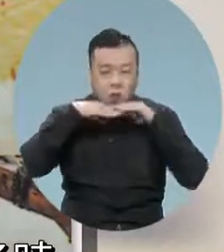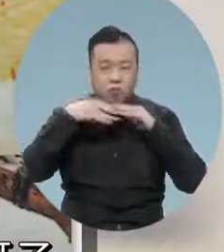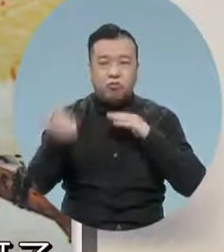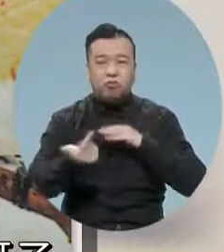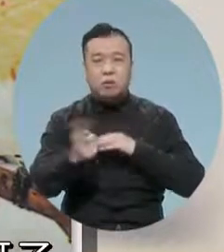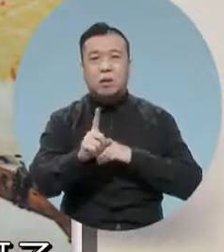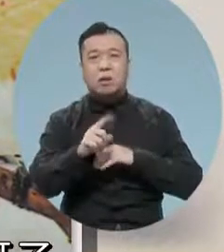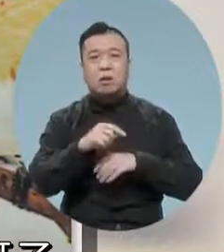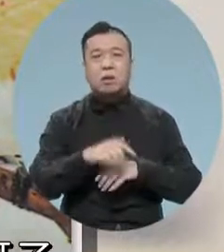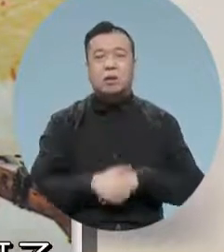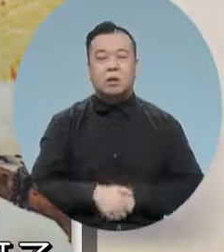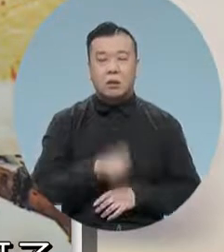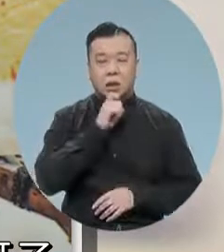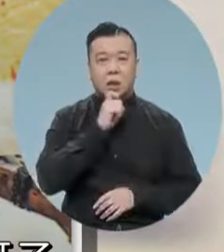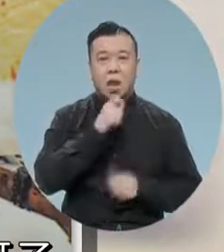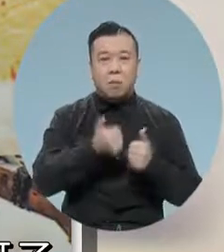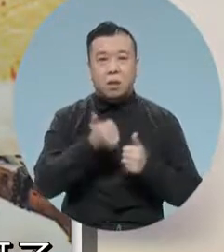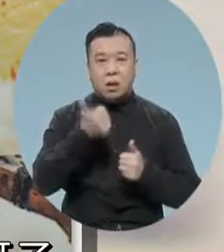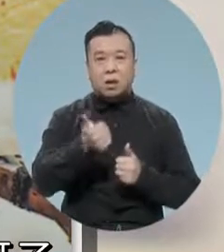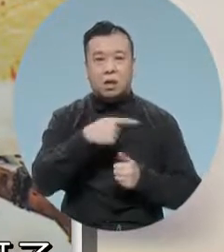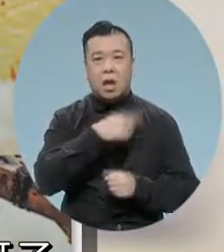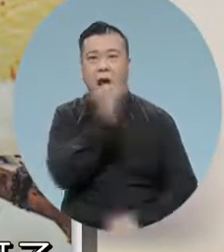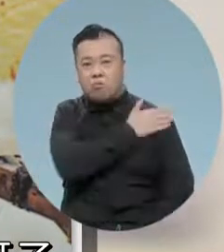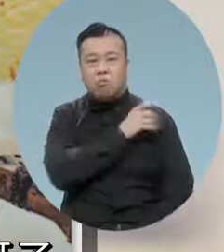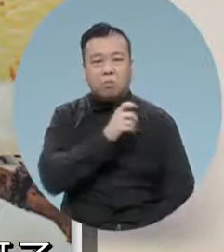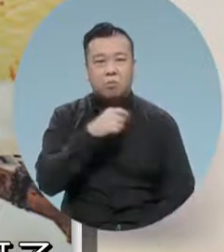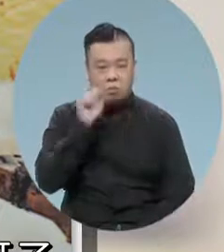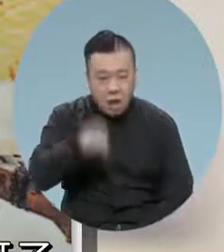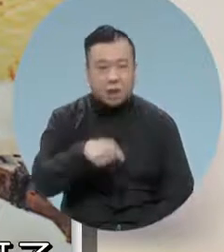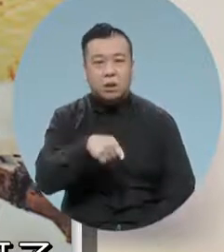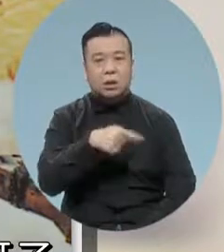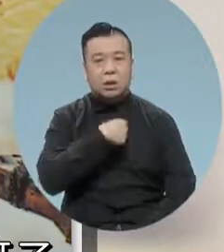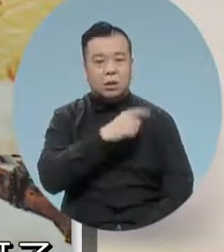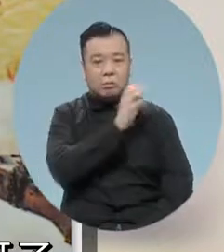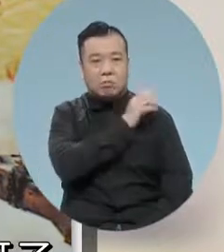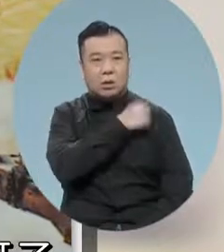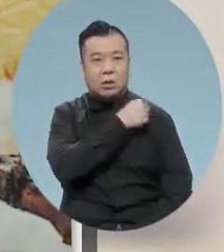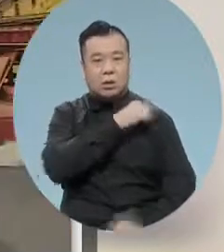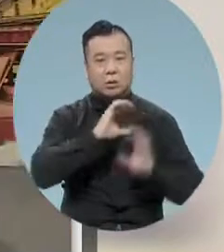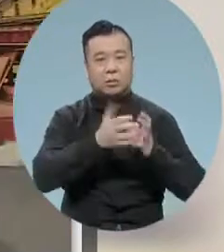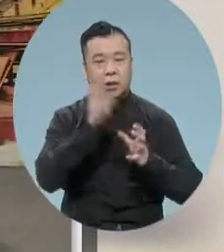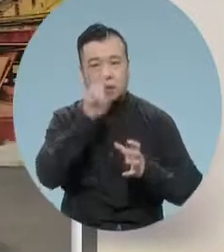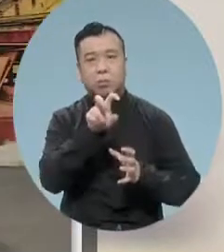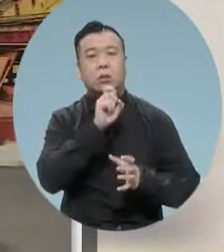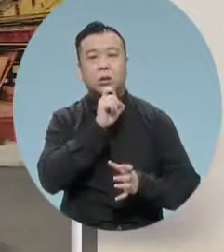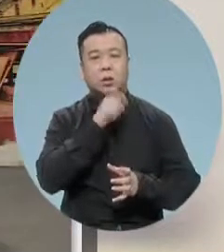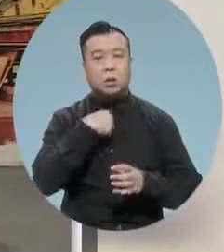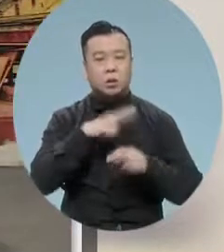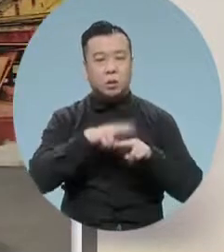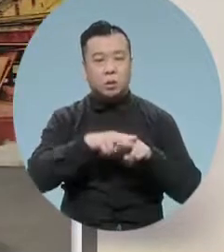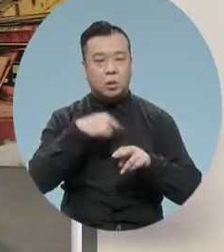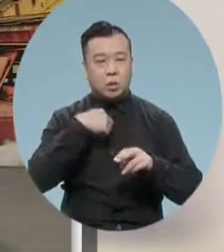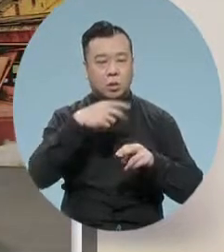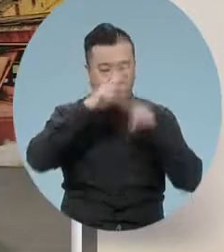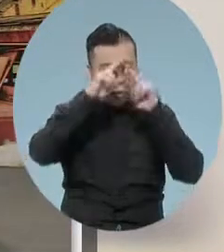咧，有一個比較係肯承擔有膊頭嘅班子。我哋見到我哋國家、我哋